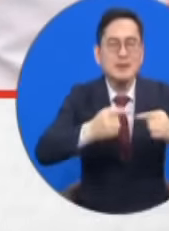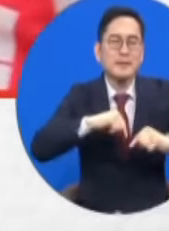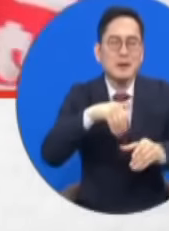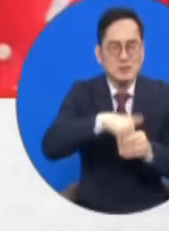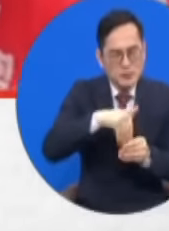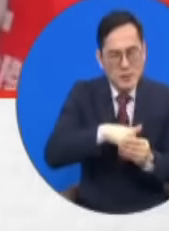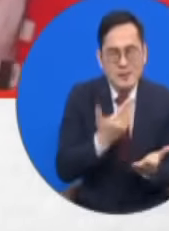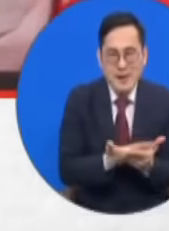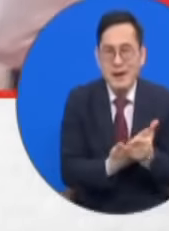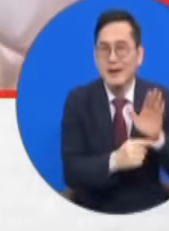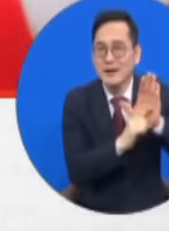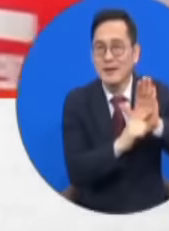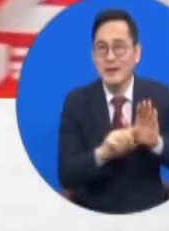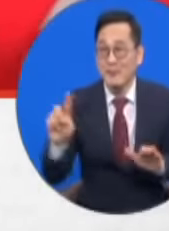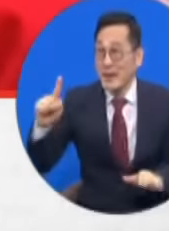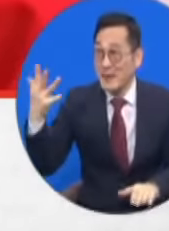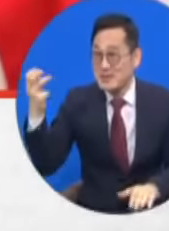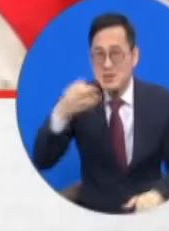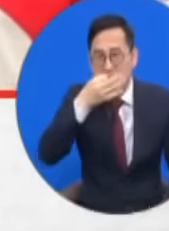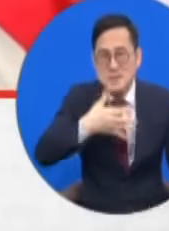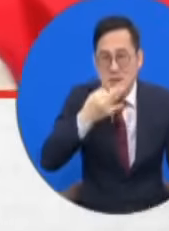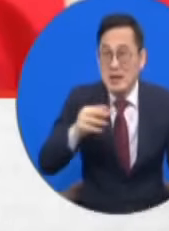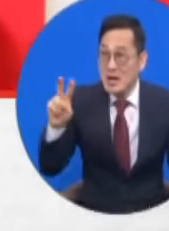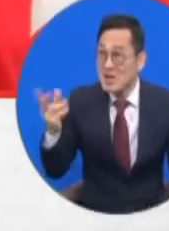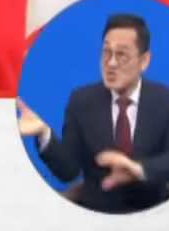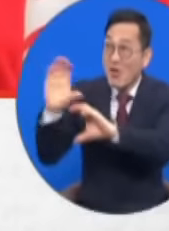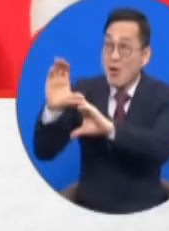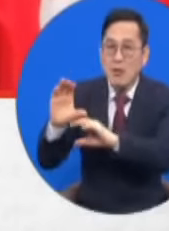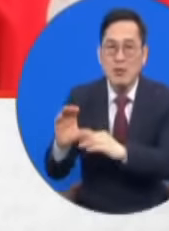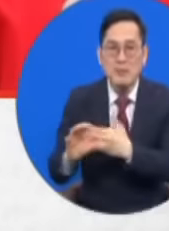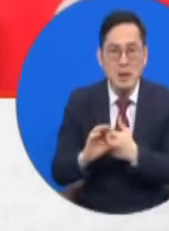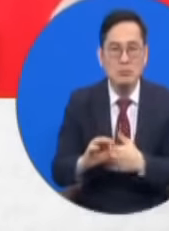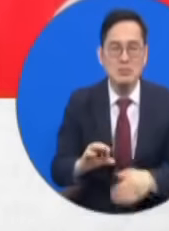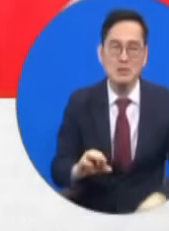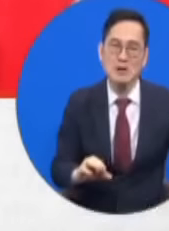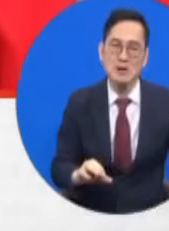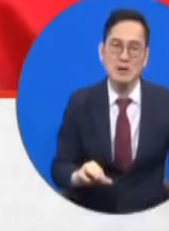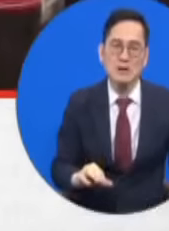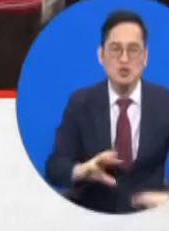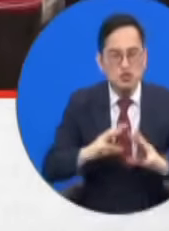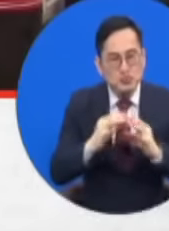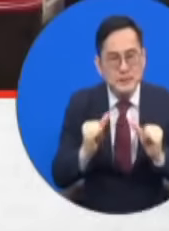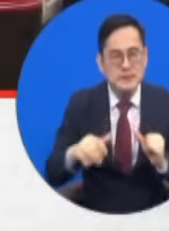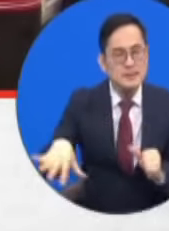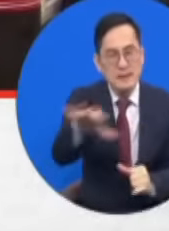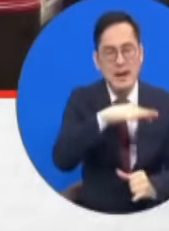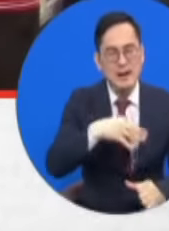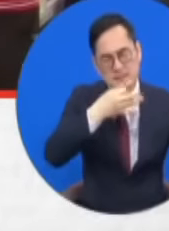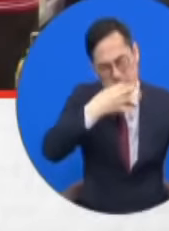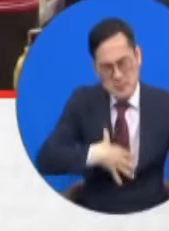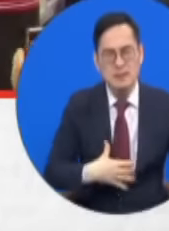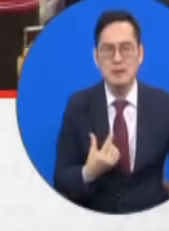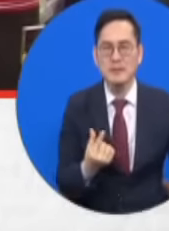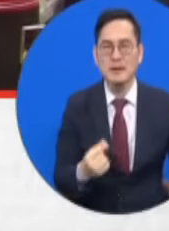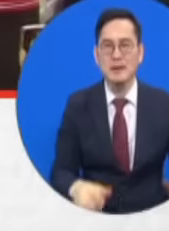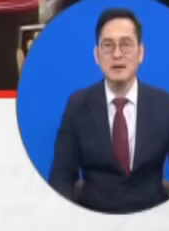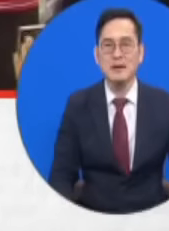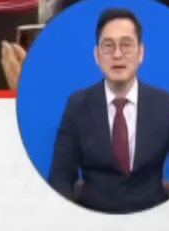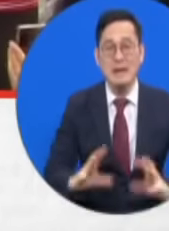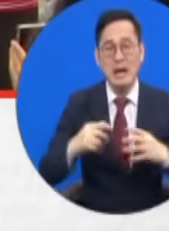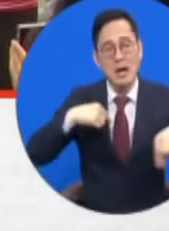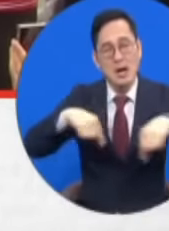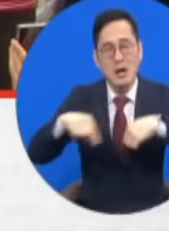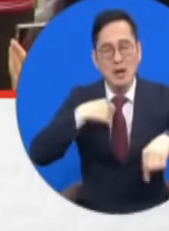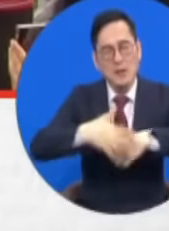180석 상태에서도 이렇게 힘든데 더 많은 의석이 가져가는 상황이 생긴다면 이거는 국정을 정말 하지 못하게